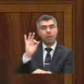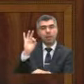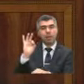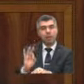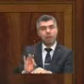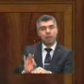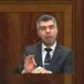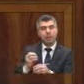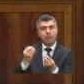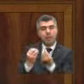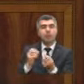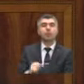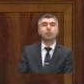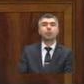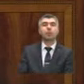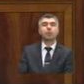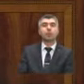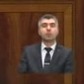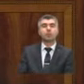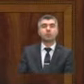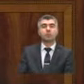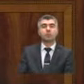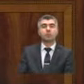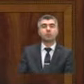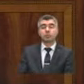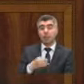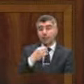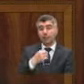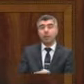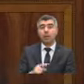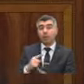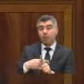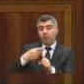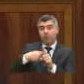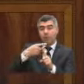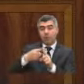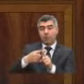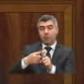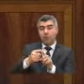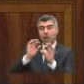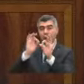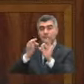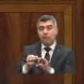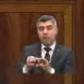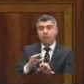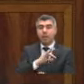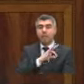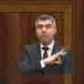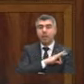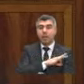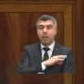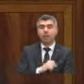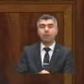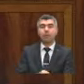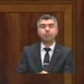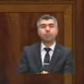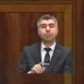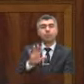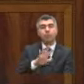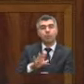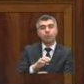49%. أما فيما يخص الرفع من عدد المستفيدين من خدمات